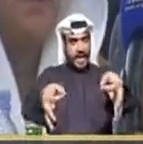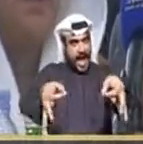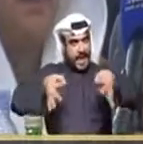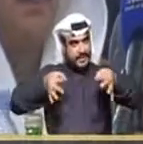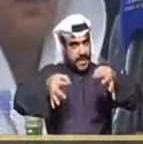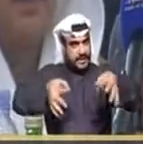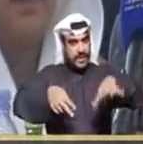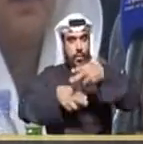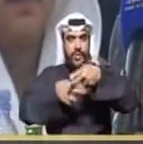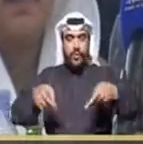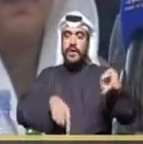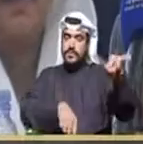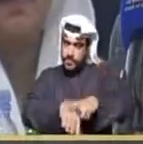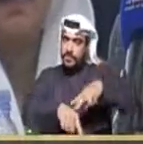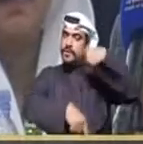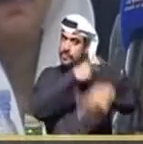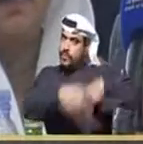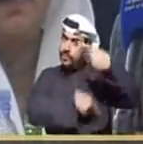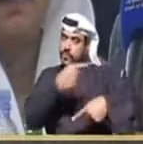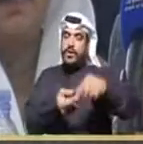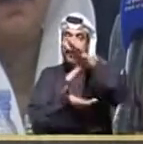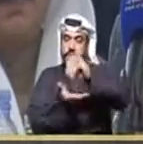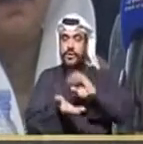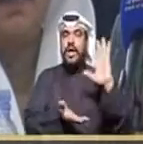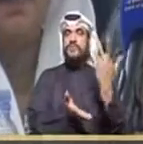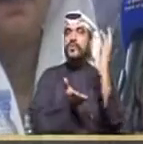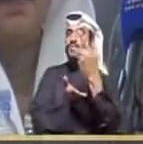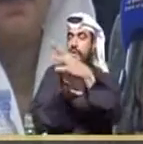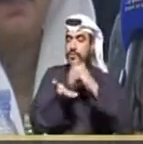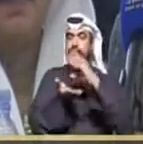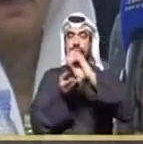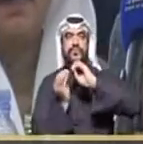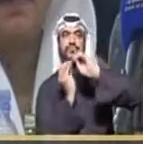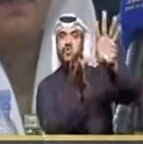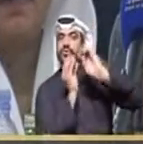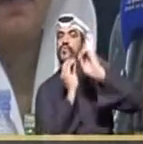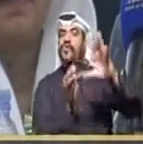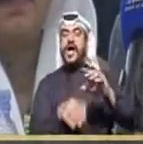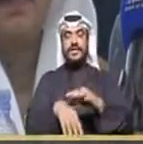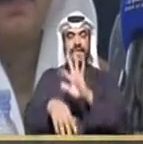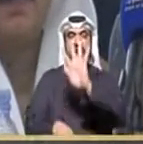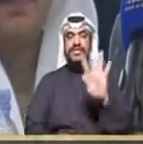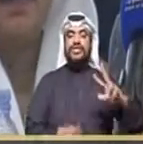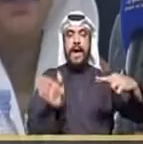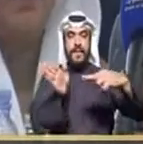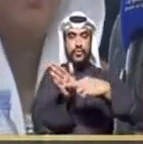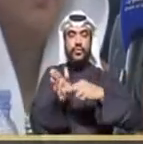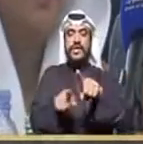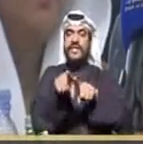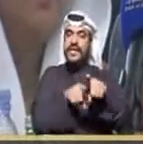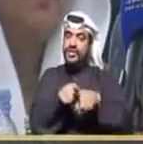دولة الكويت على استمرار تدفق دعمها الإنساني لأبناء الشعب السوري